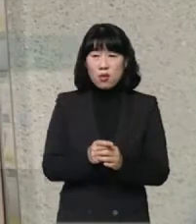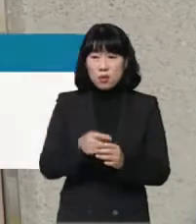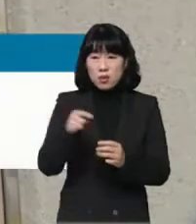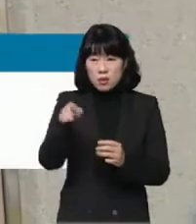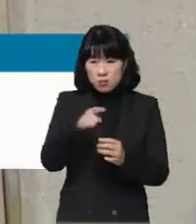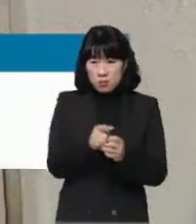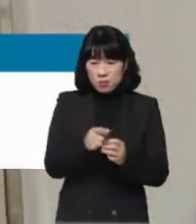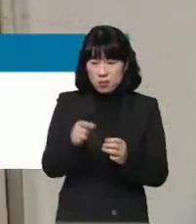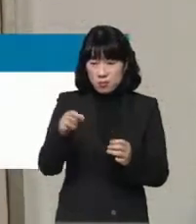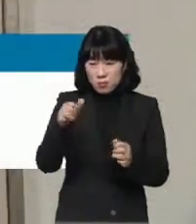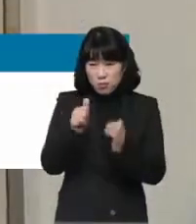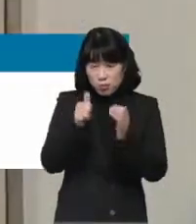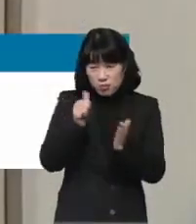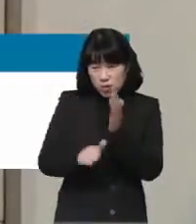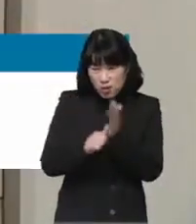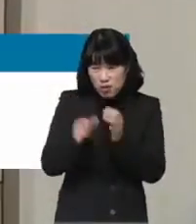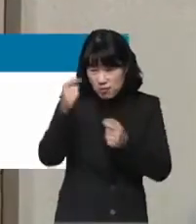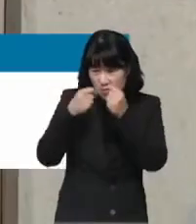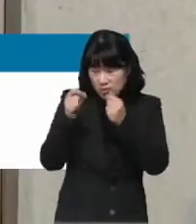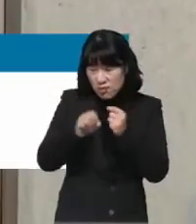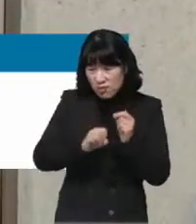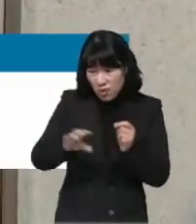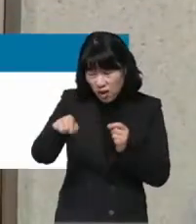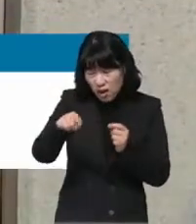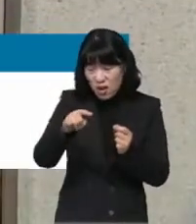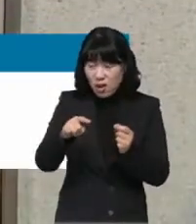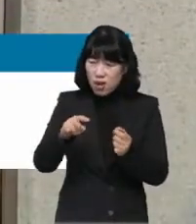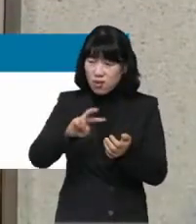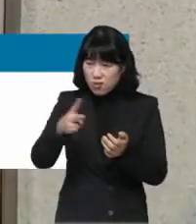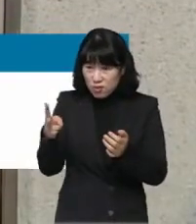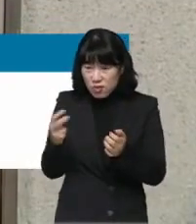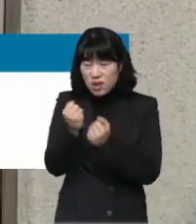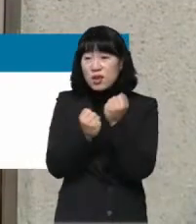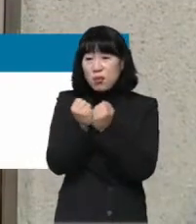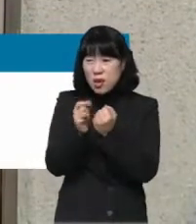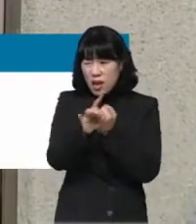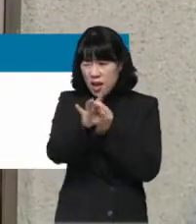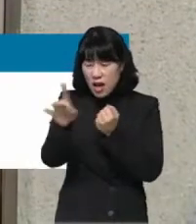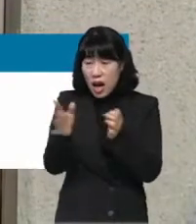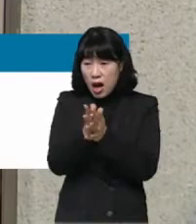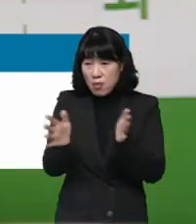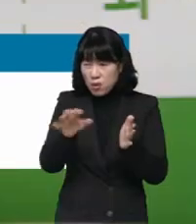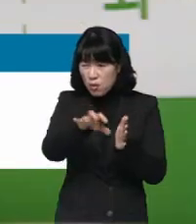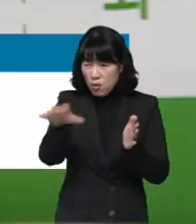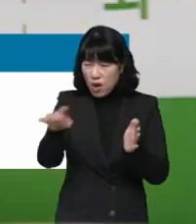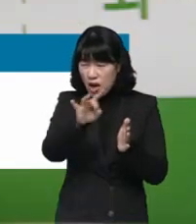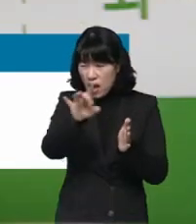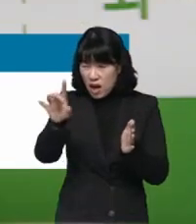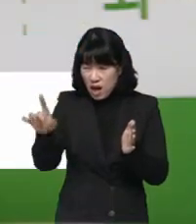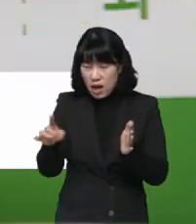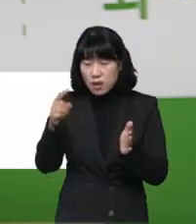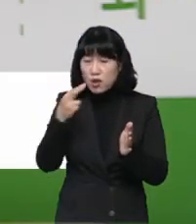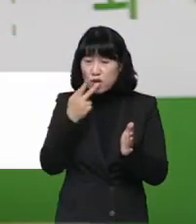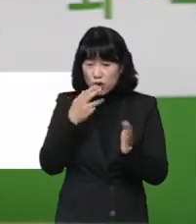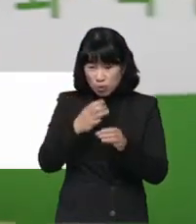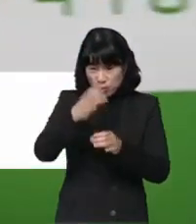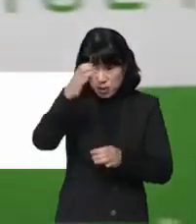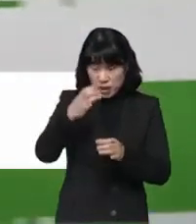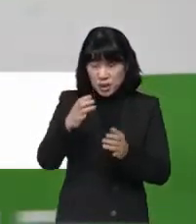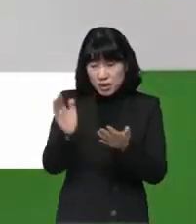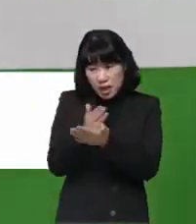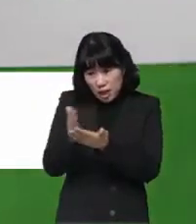자원순환해설사라고 47분 위촉이 되어 있습니다. 아파트별로 한 분씩 배치를 하려고 그래요. 투명 페트병은